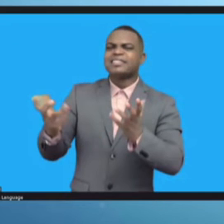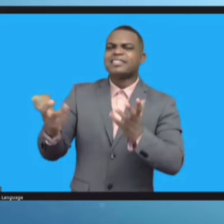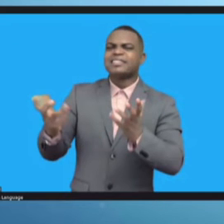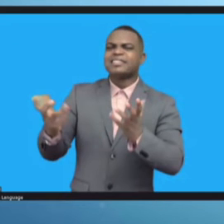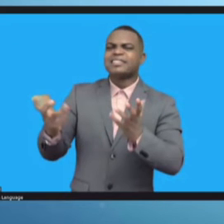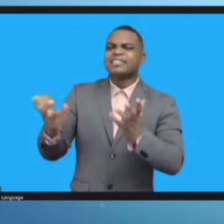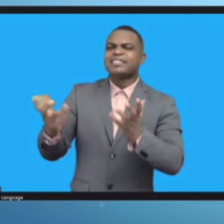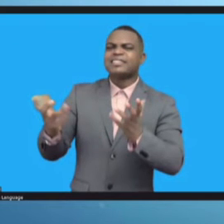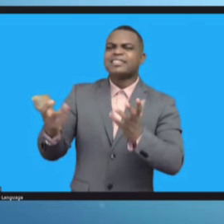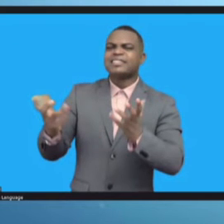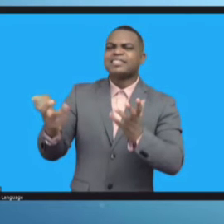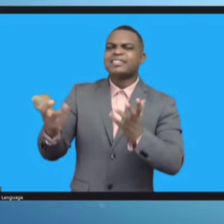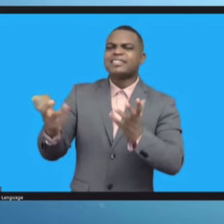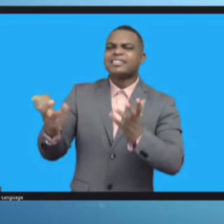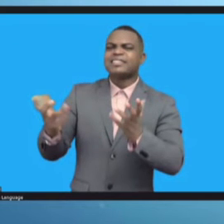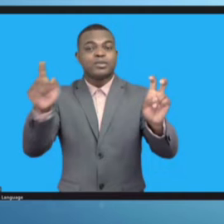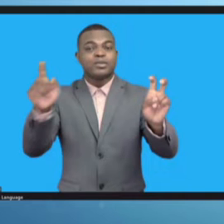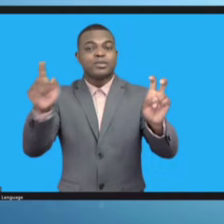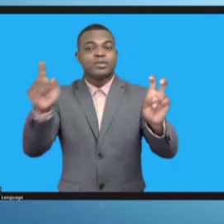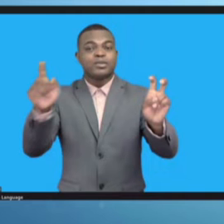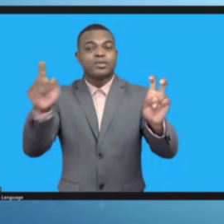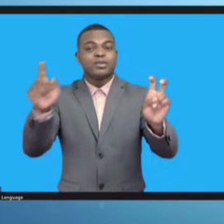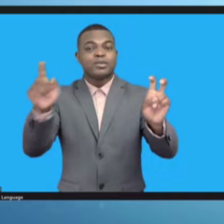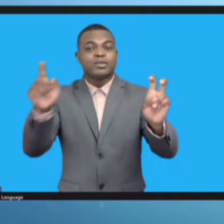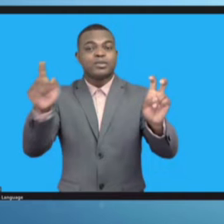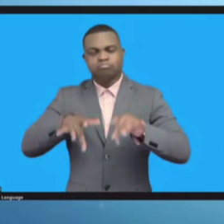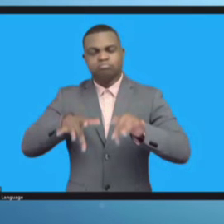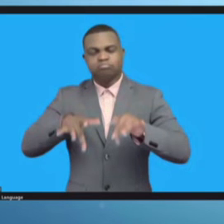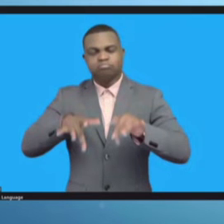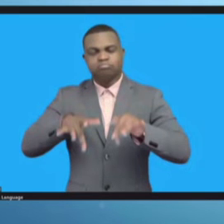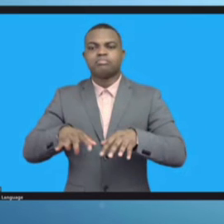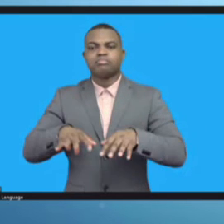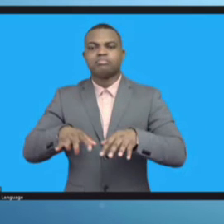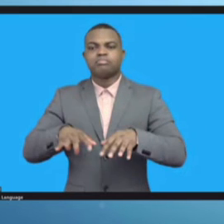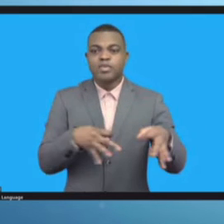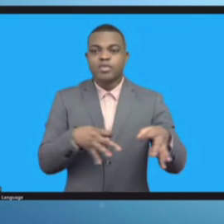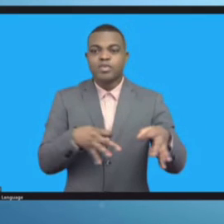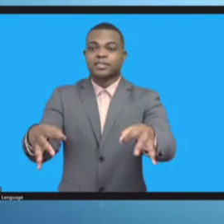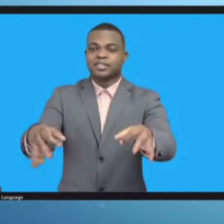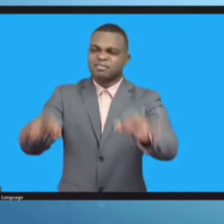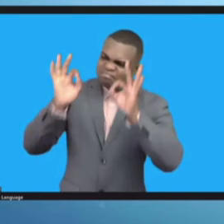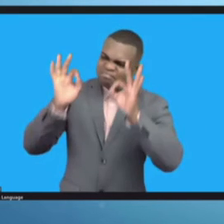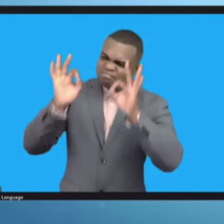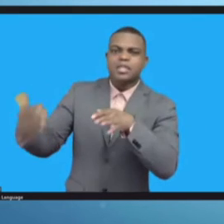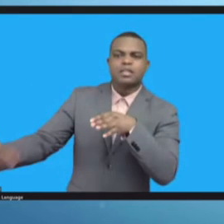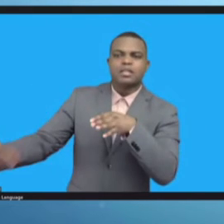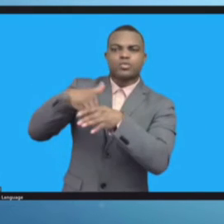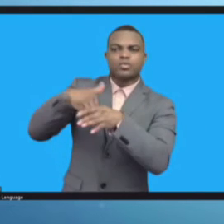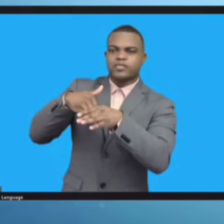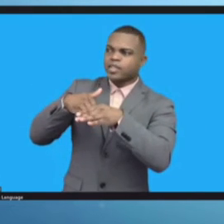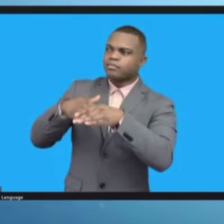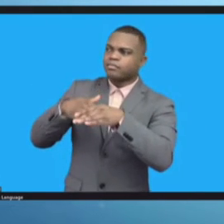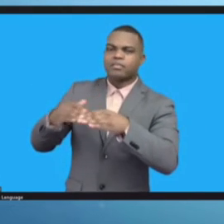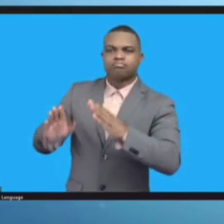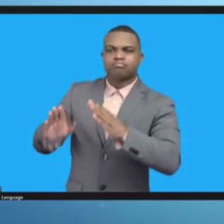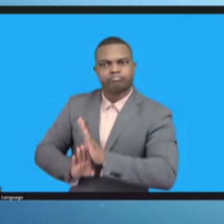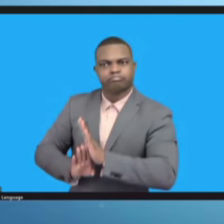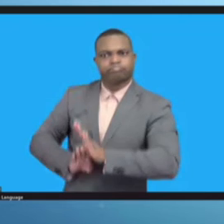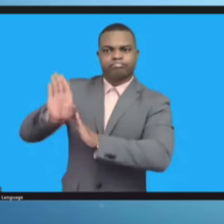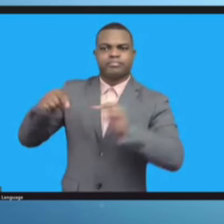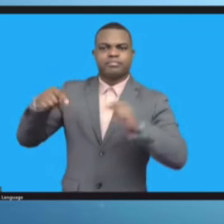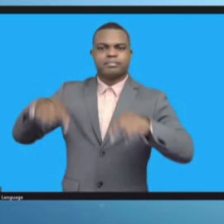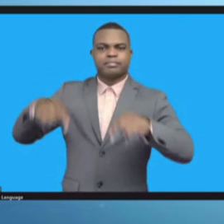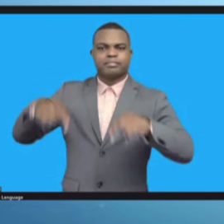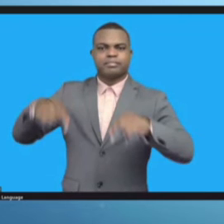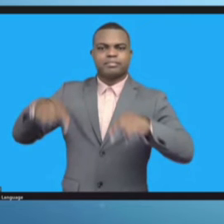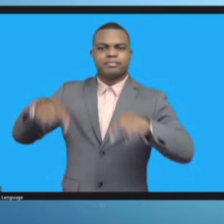包容的。开放的、繁荣的埃塞俄比亚，埃塞俄比亚同时还有